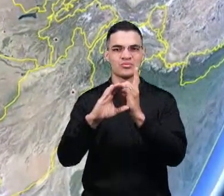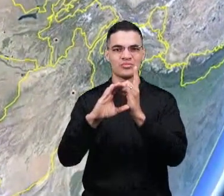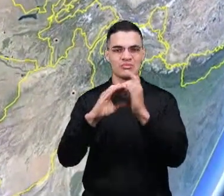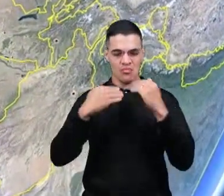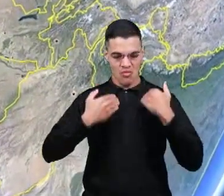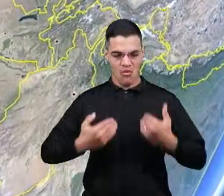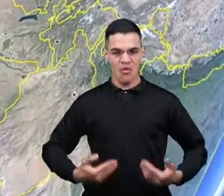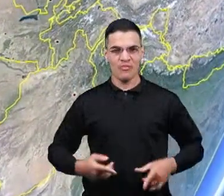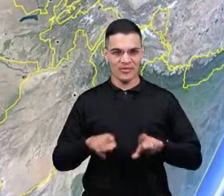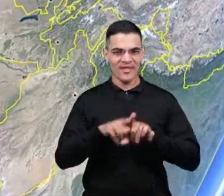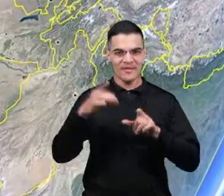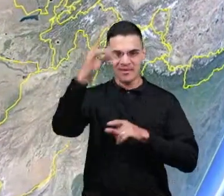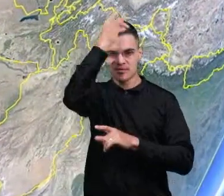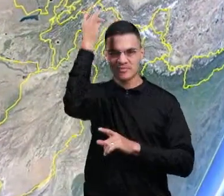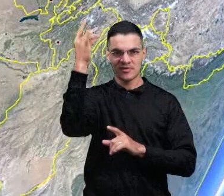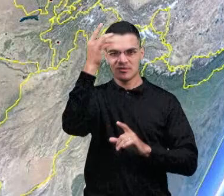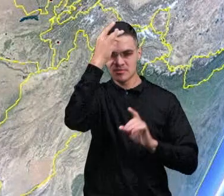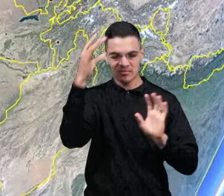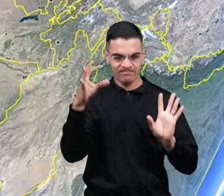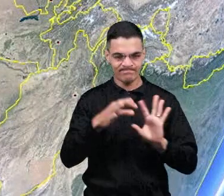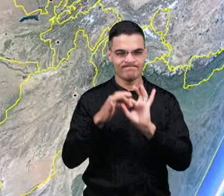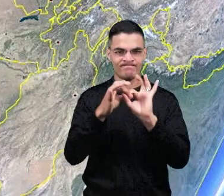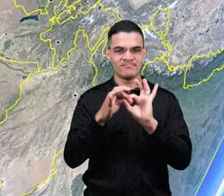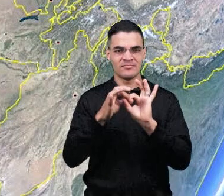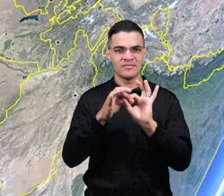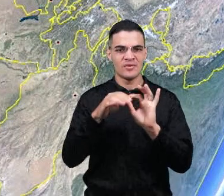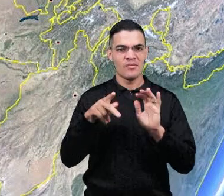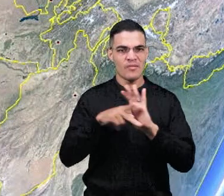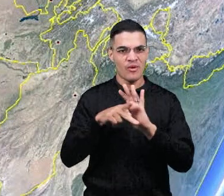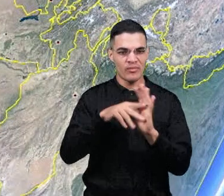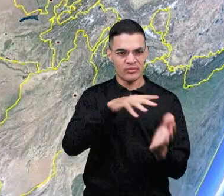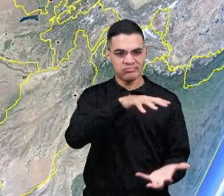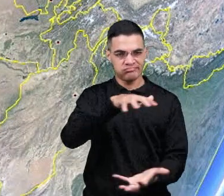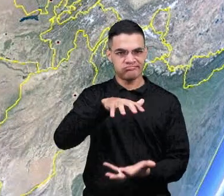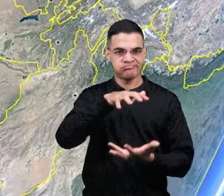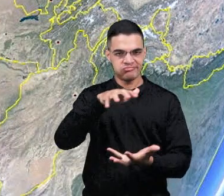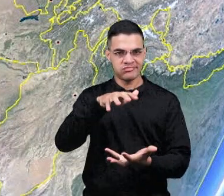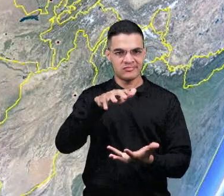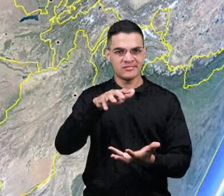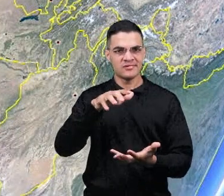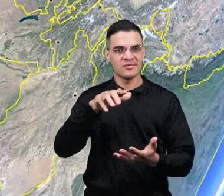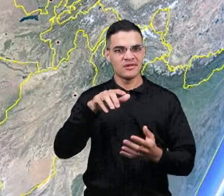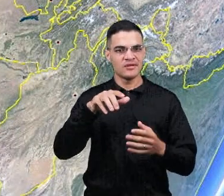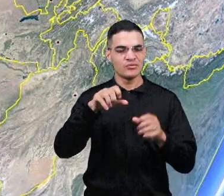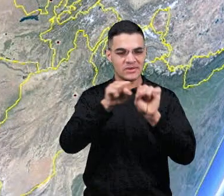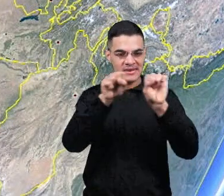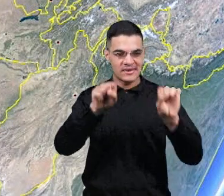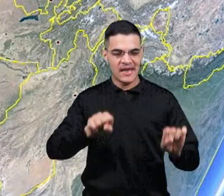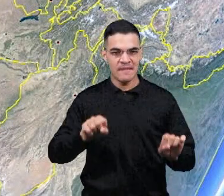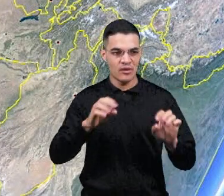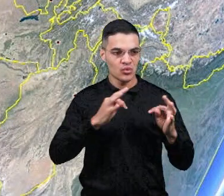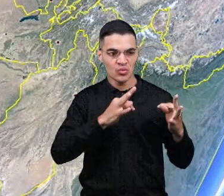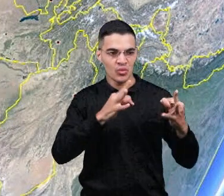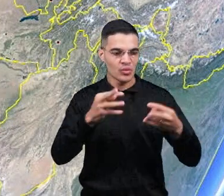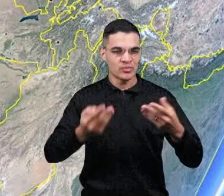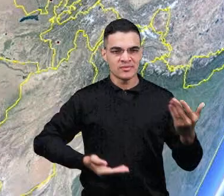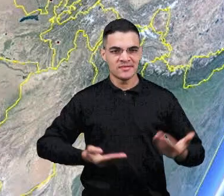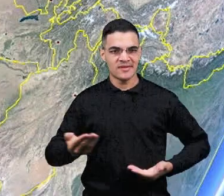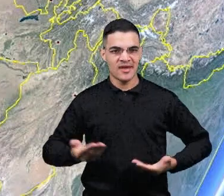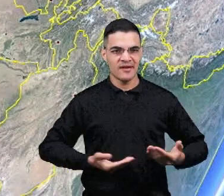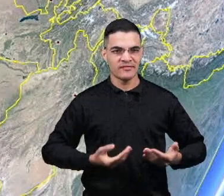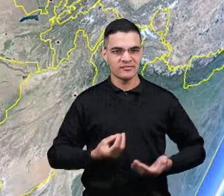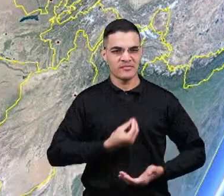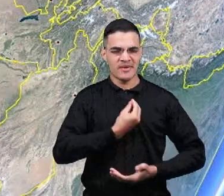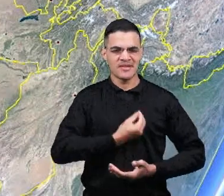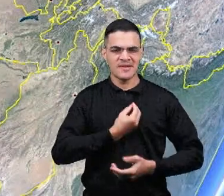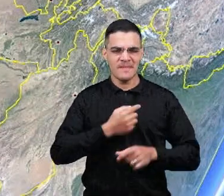esprit. À travers le système de transmission, les membres de l'Église chrétienne Maranatha de toute la planète vivent un